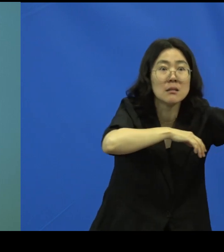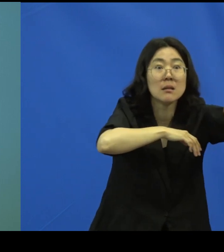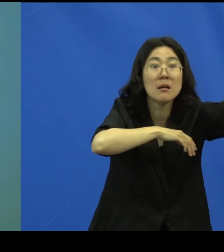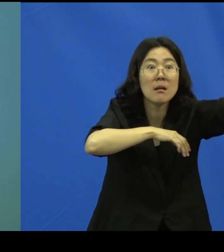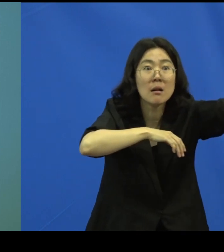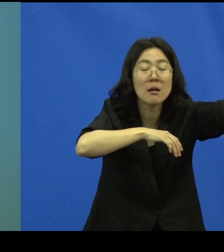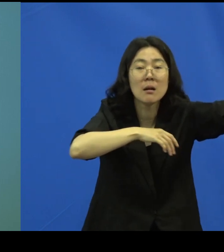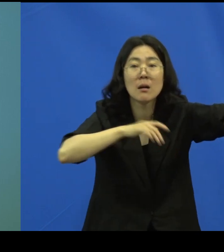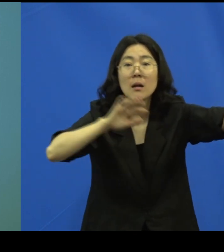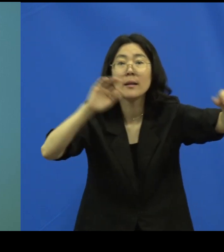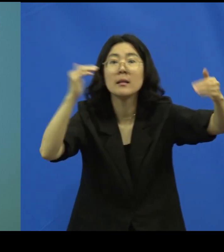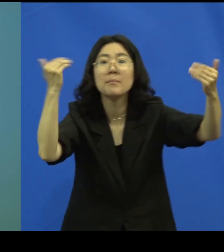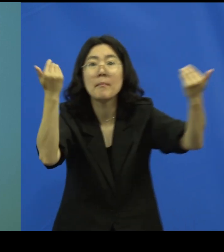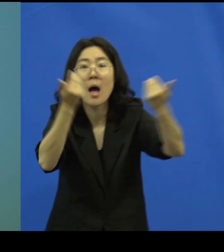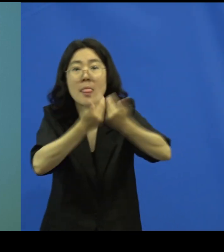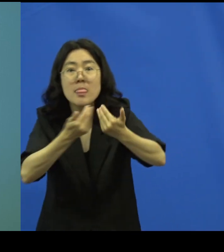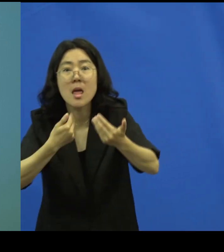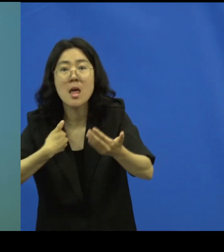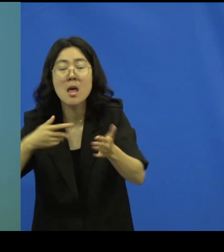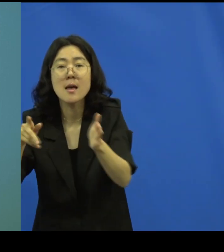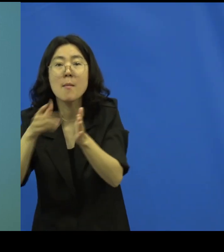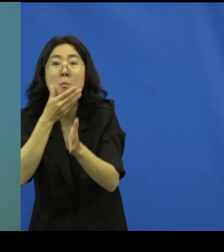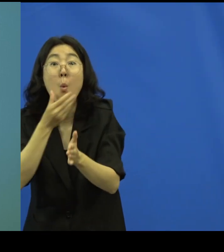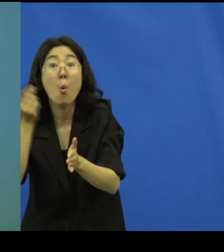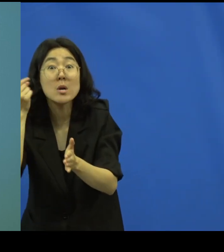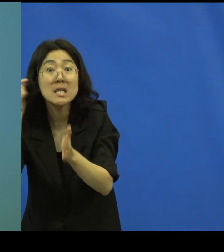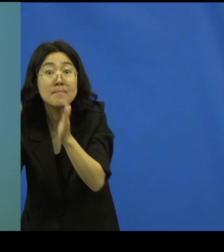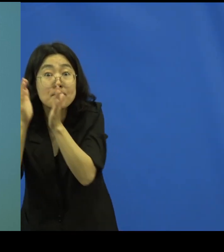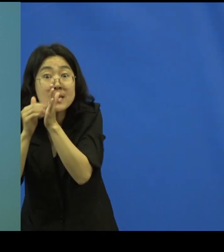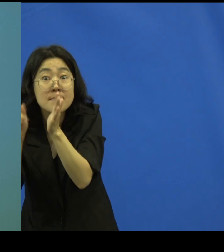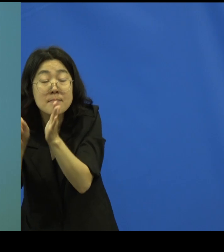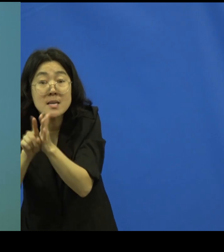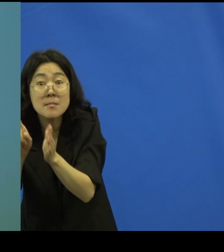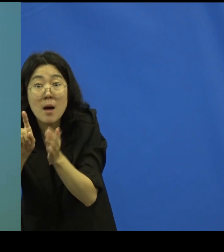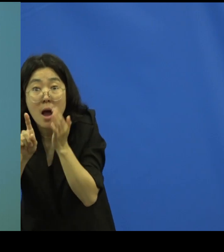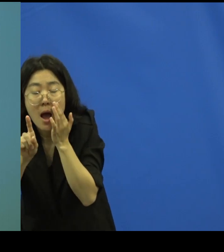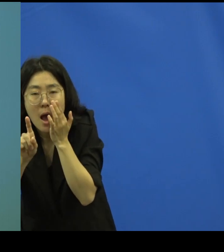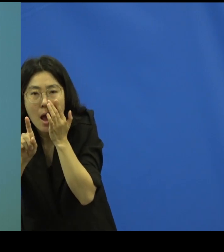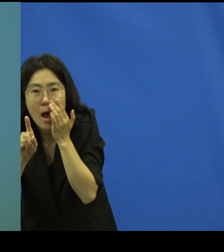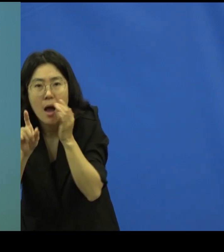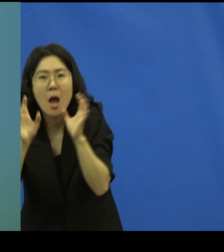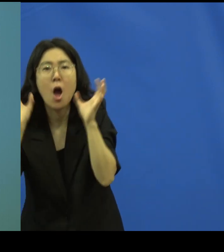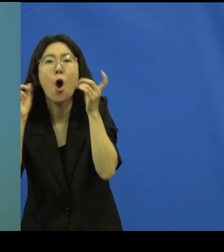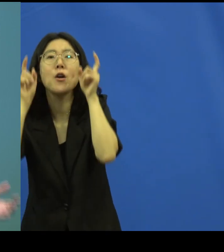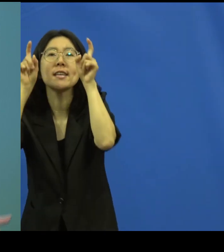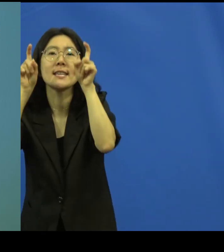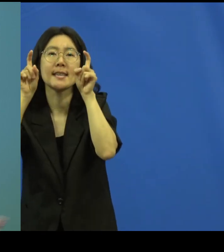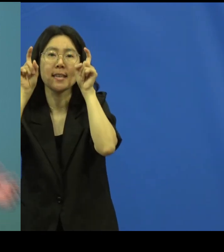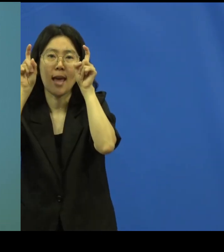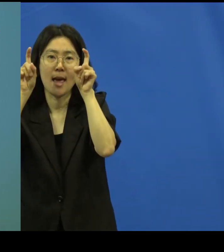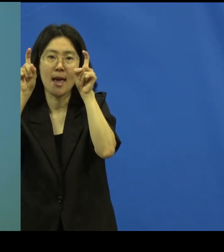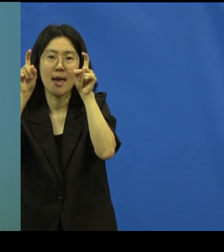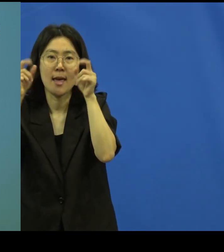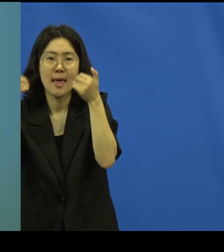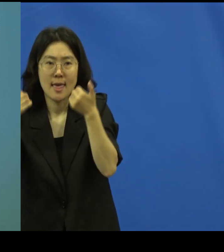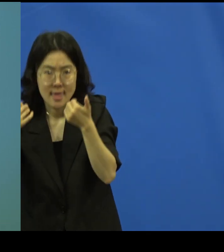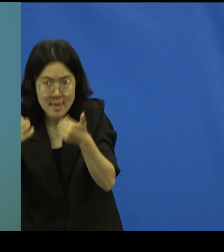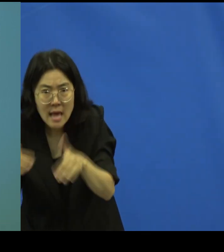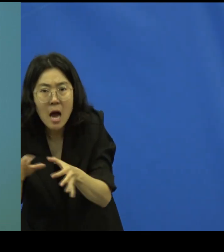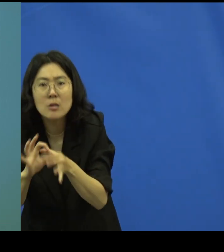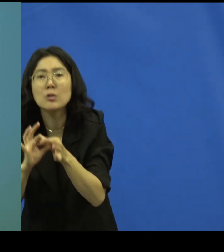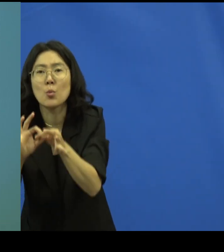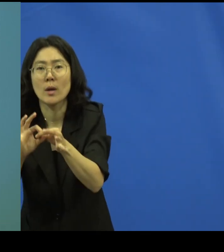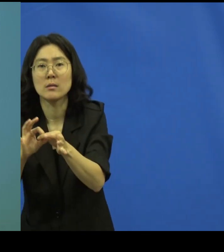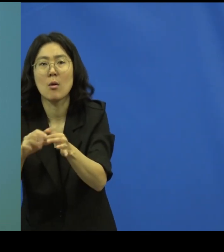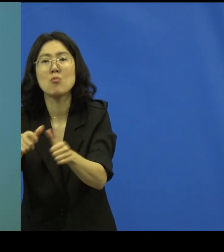희생당하신 어린 양으로 인해 우리에게 구원이 주어졌다. 구원받은 사람들은 어린 양을 주고, 어린 양이 없으면 누구도 구원을 얻을 수 없어요.